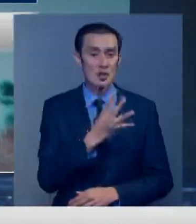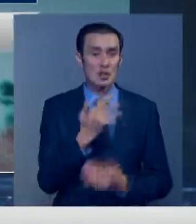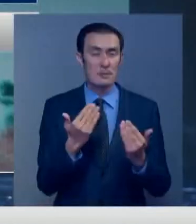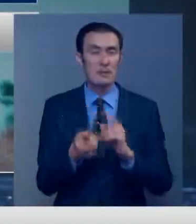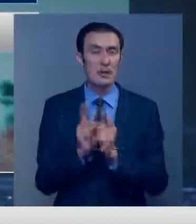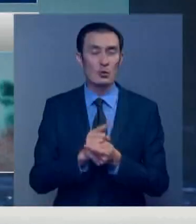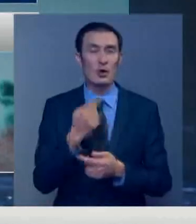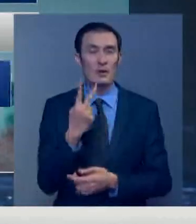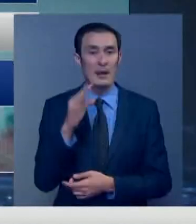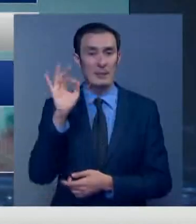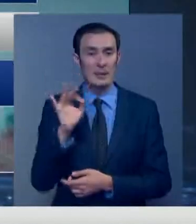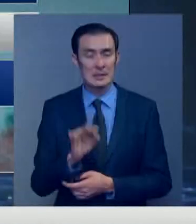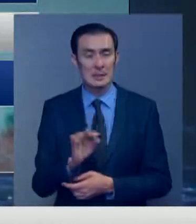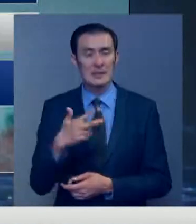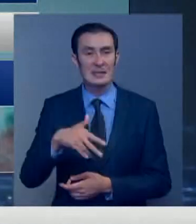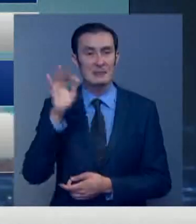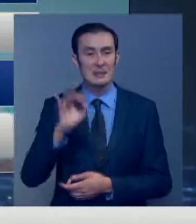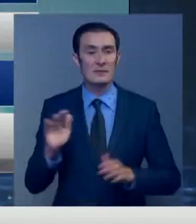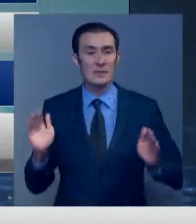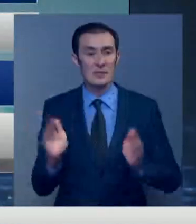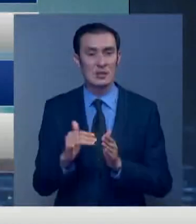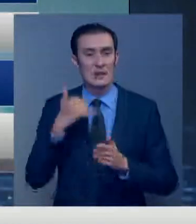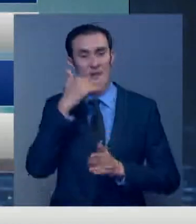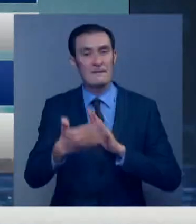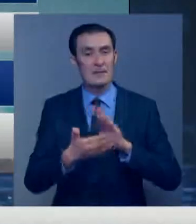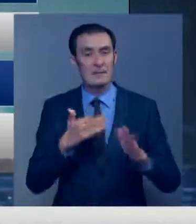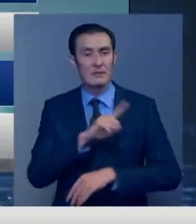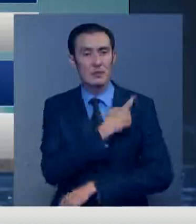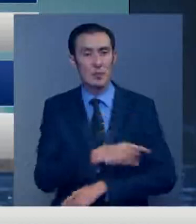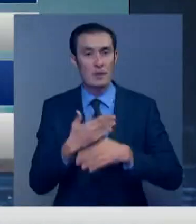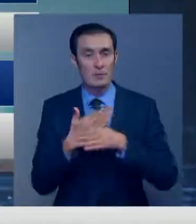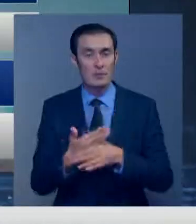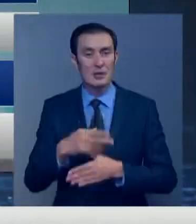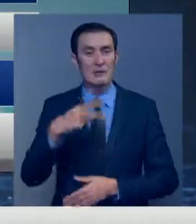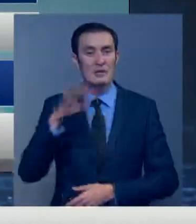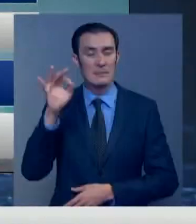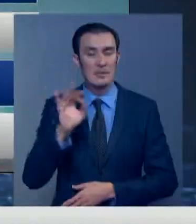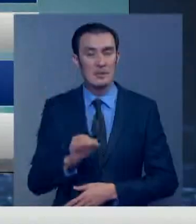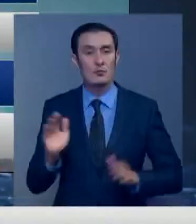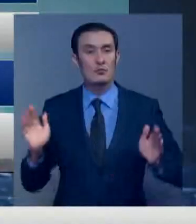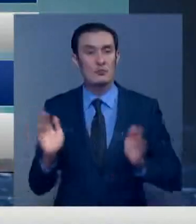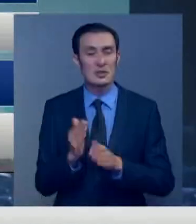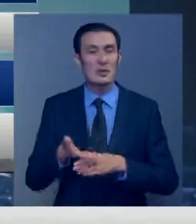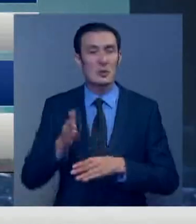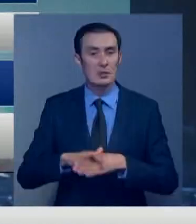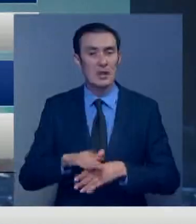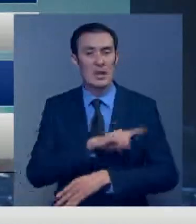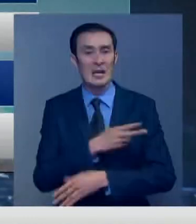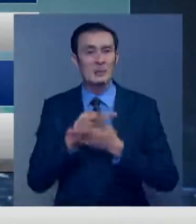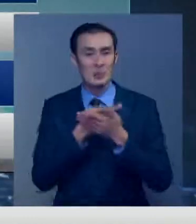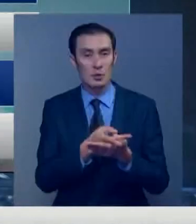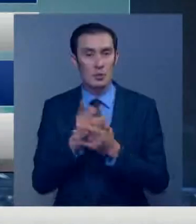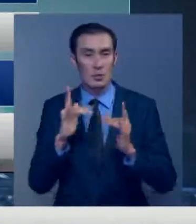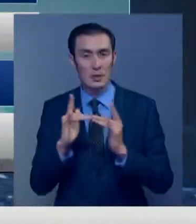2%. Как результат, на треть сократилось число вызовов скорой помощи. Почти на 20% уменьшилась нагрузка на реанимационные